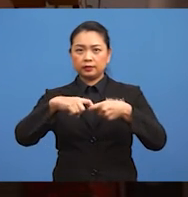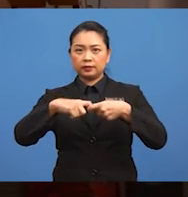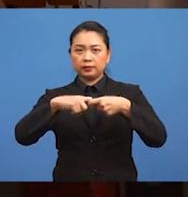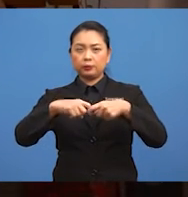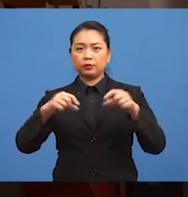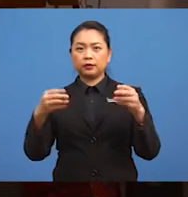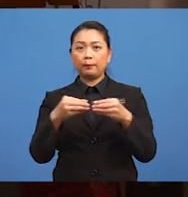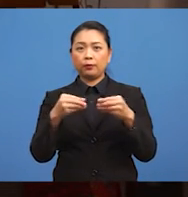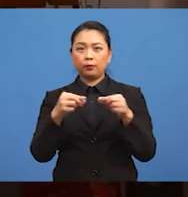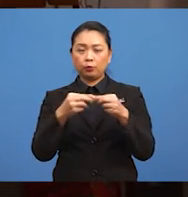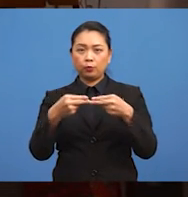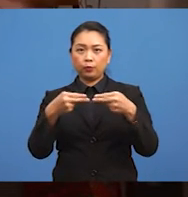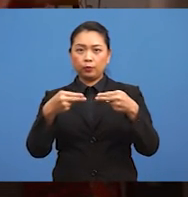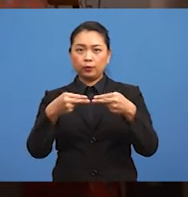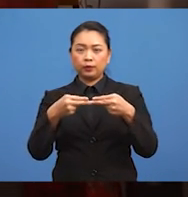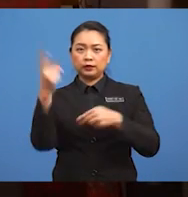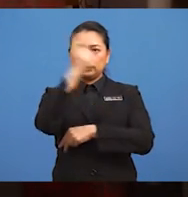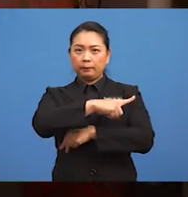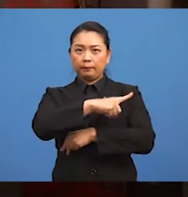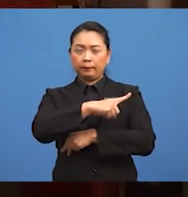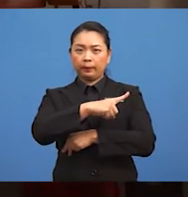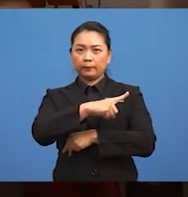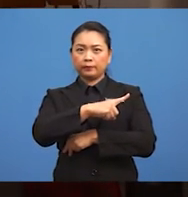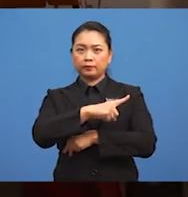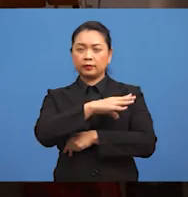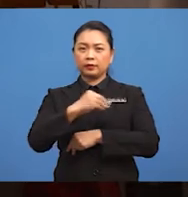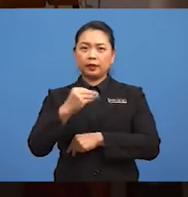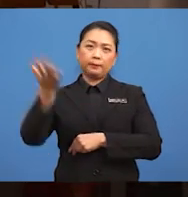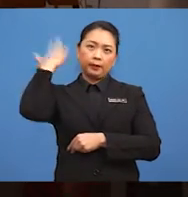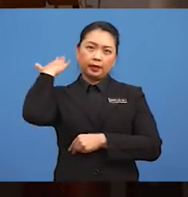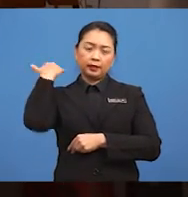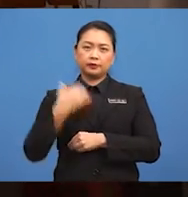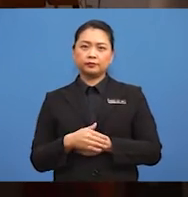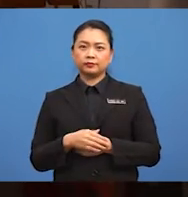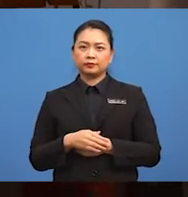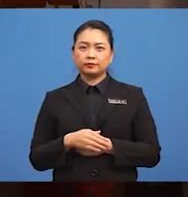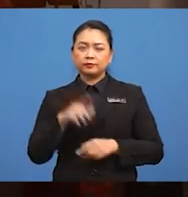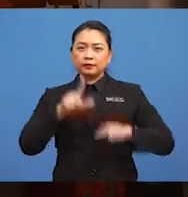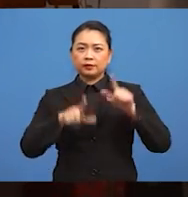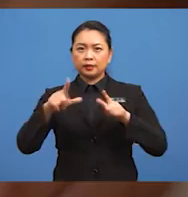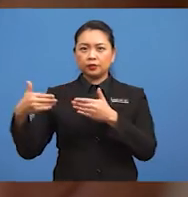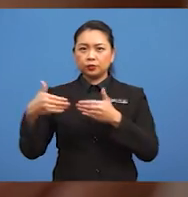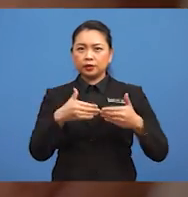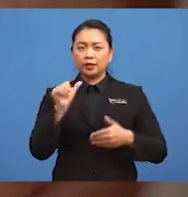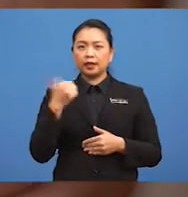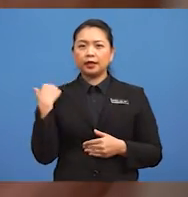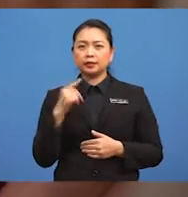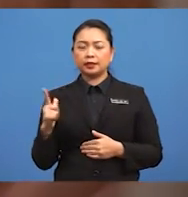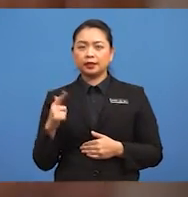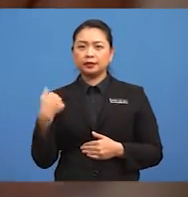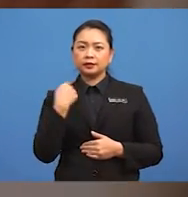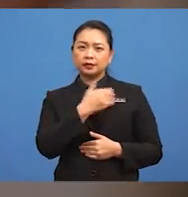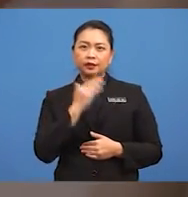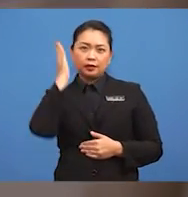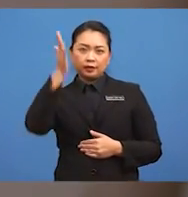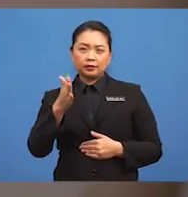bahagian bawah badan hadapan dan bawah bahagian belakang, langkah seterusnya ialah kita